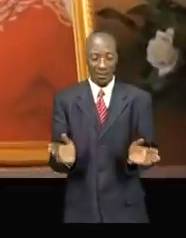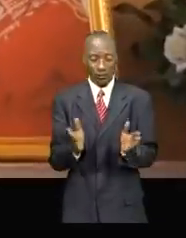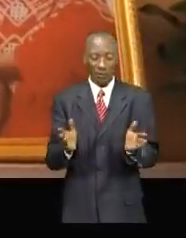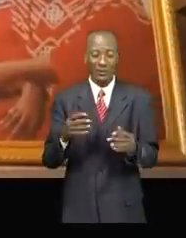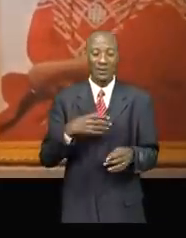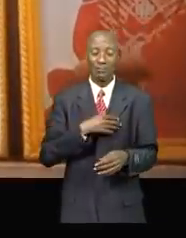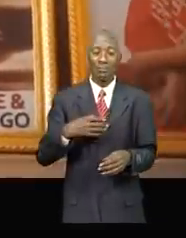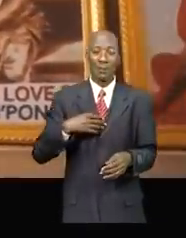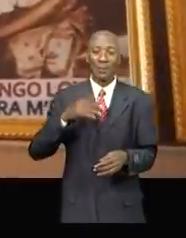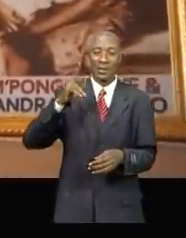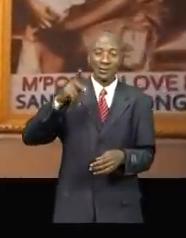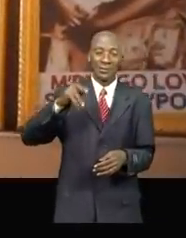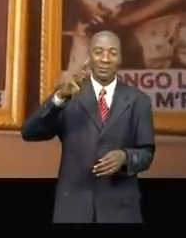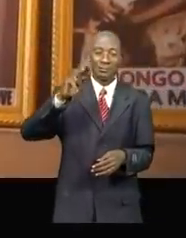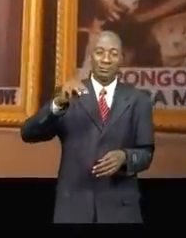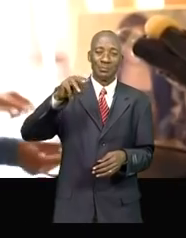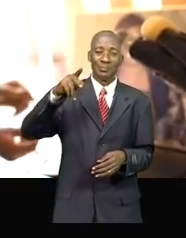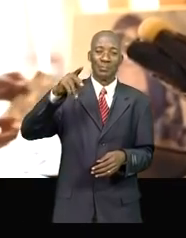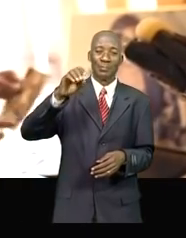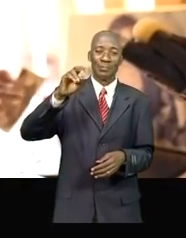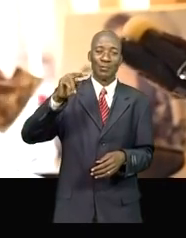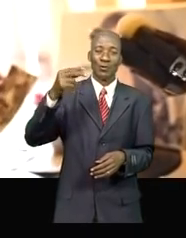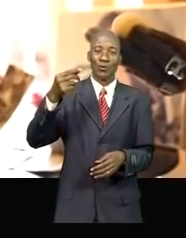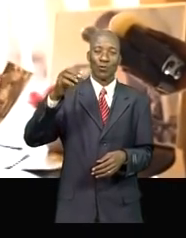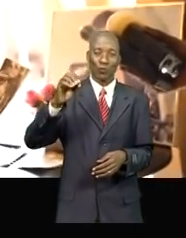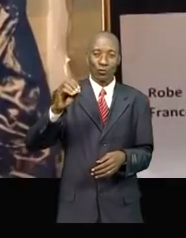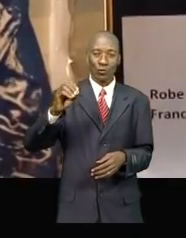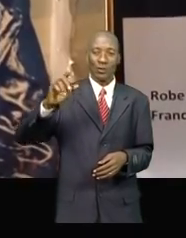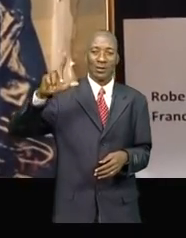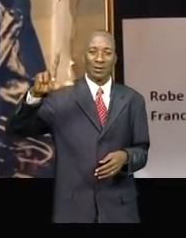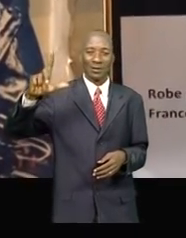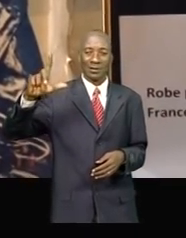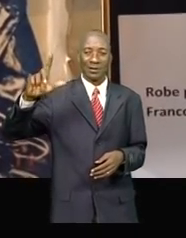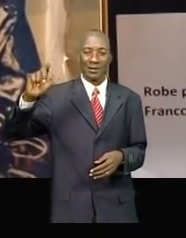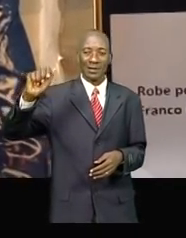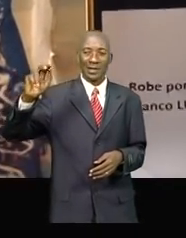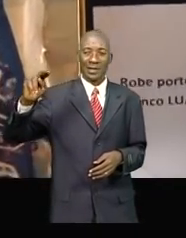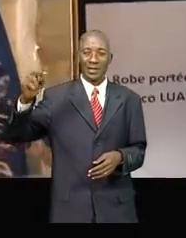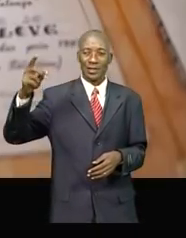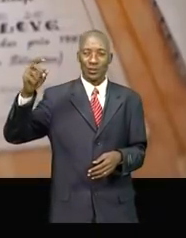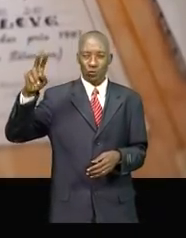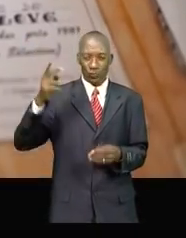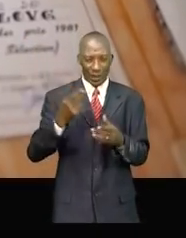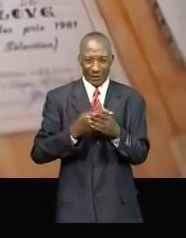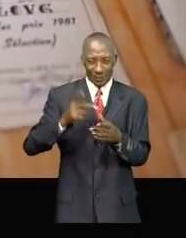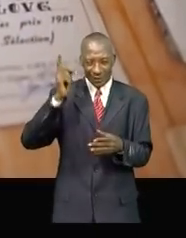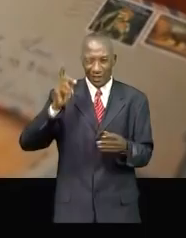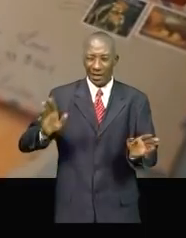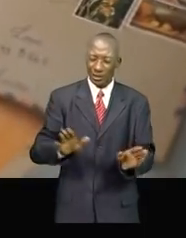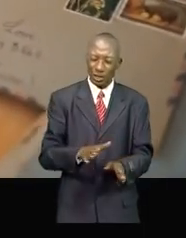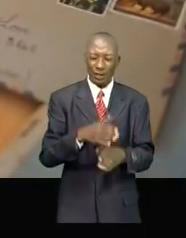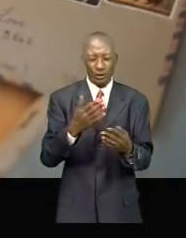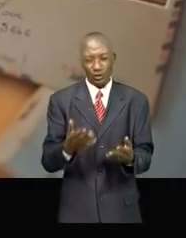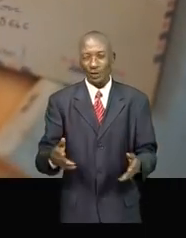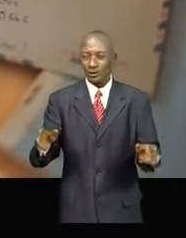affectueusement dit Pongo Love, ce grand nom de la musique congolaise féminine qui, prestation après prestation, a forgé sa réputation et